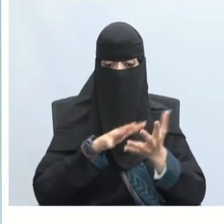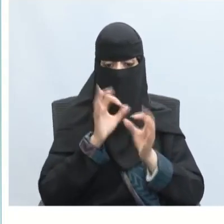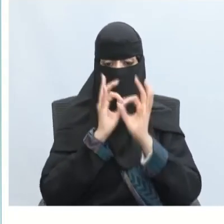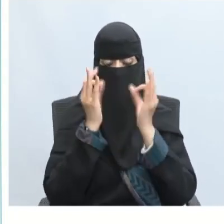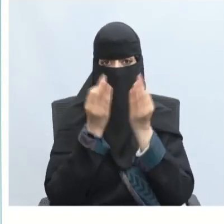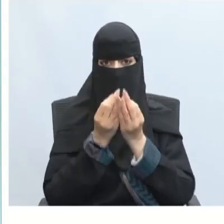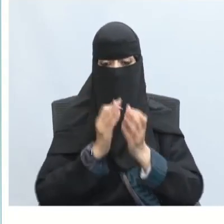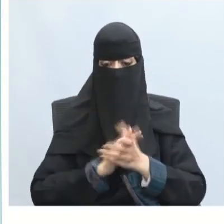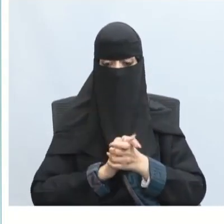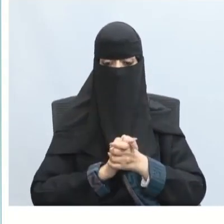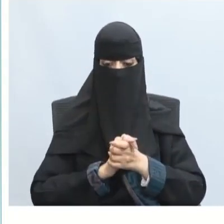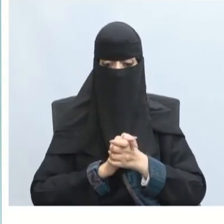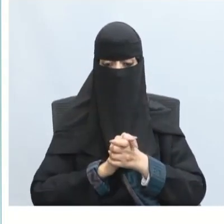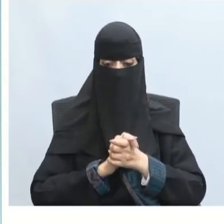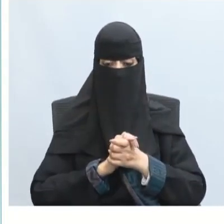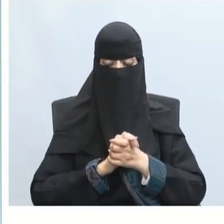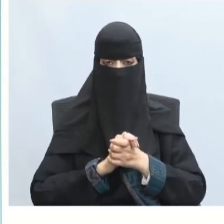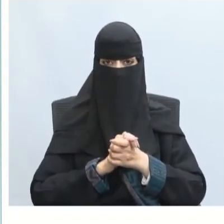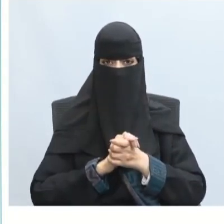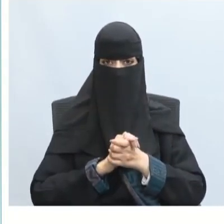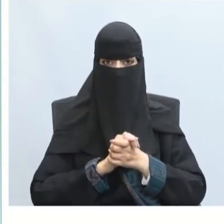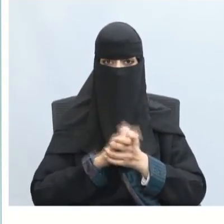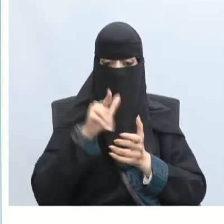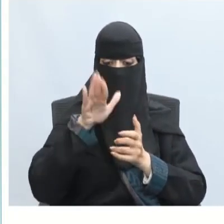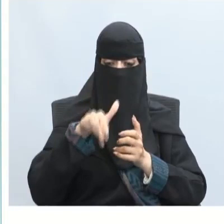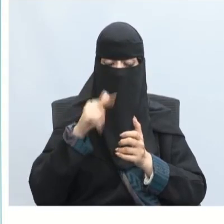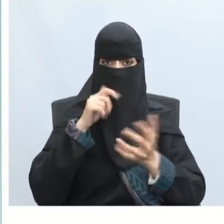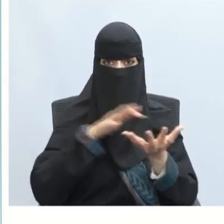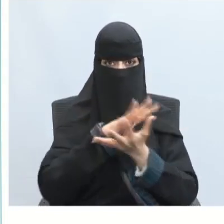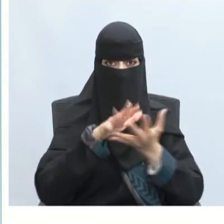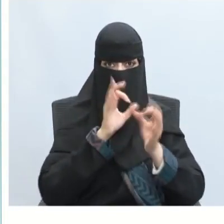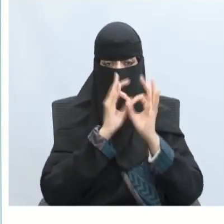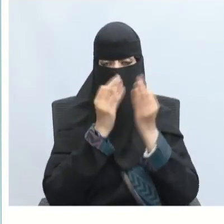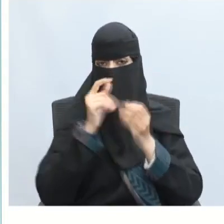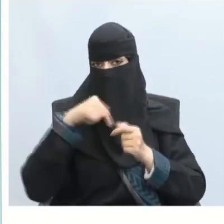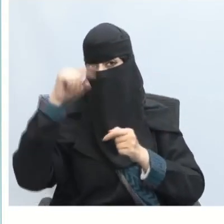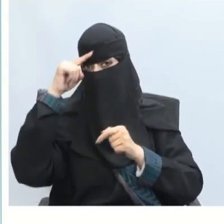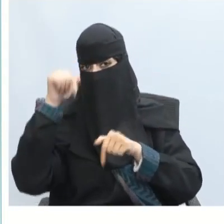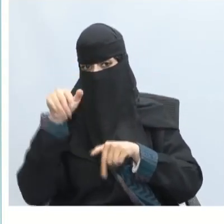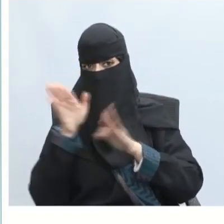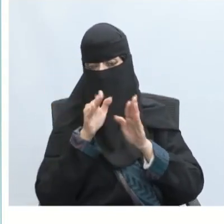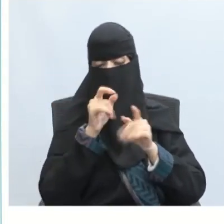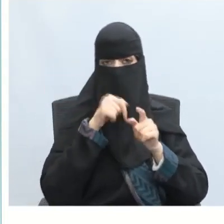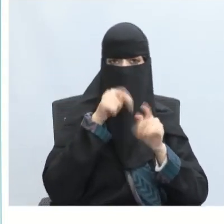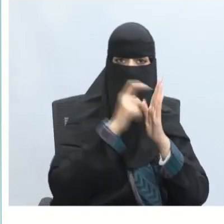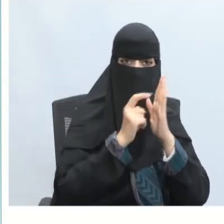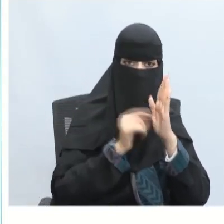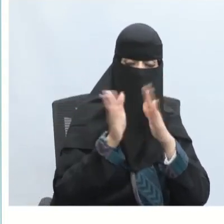واللوائح للمشكلات المجتمعيه لدينا هنا المشكله المجتمعيه والنظام